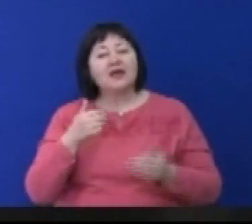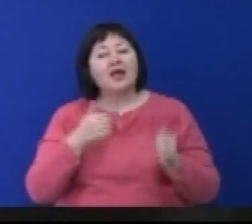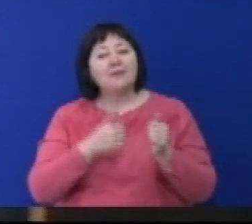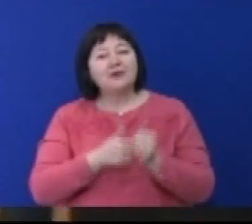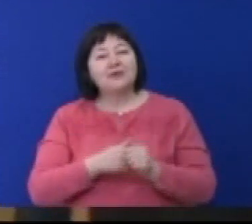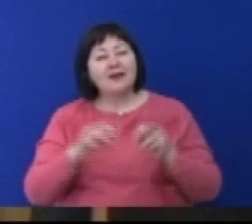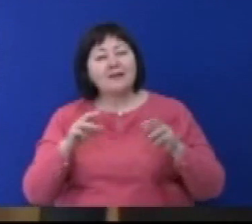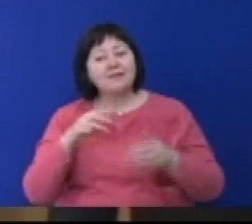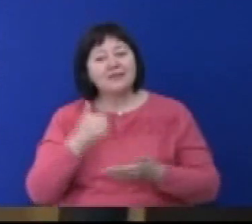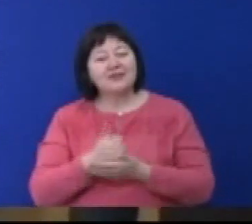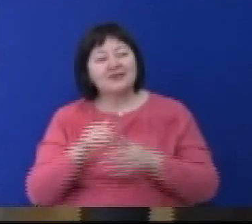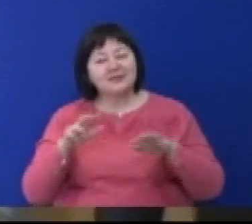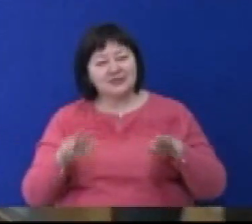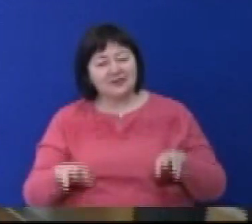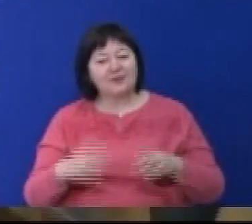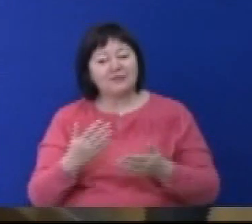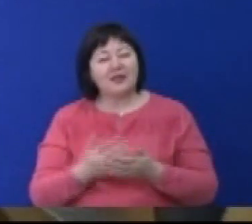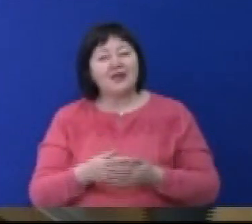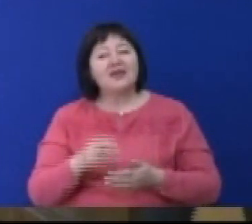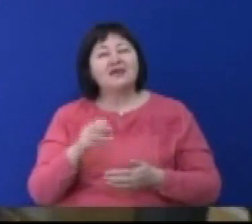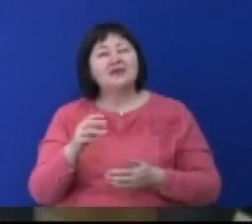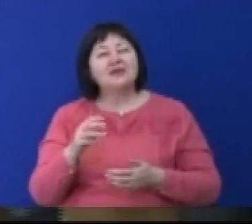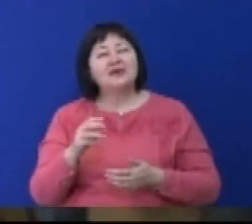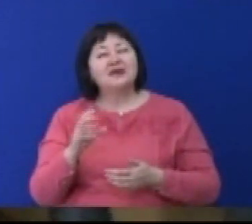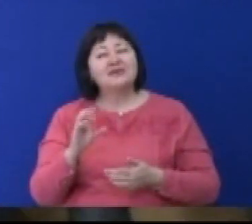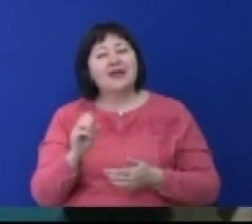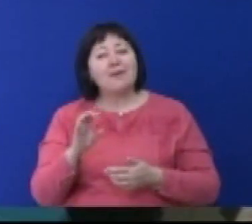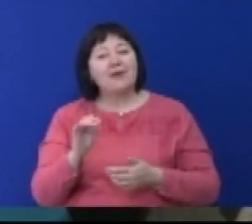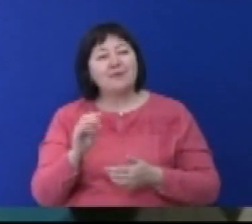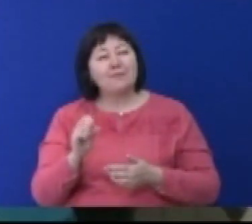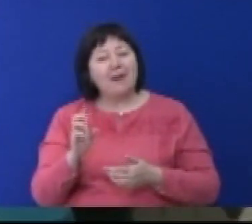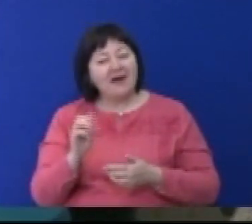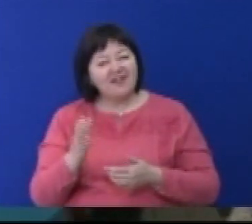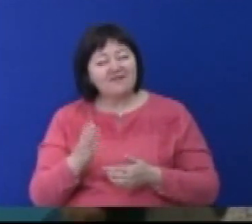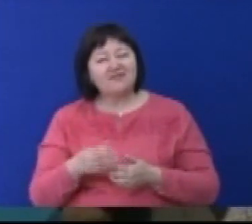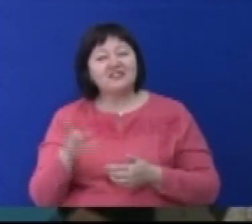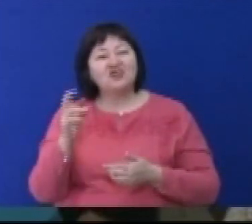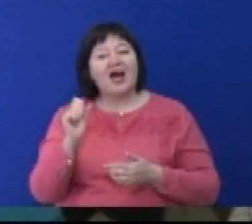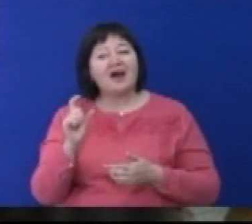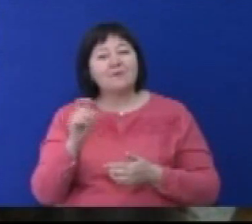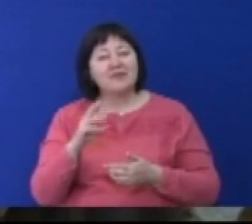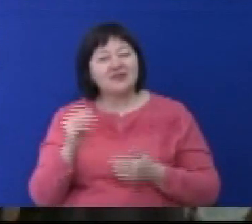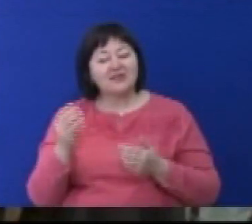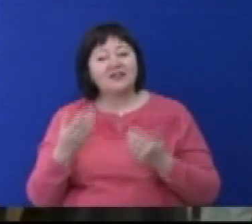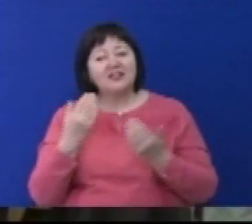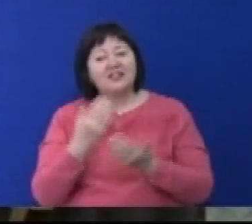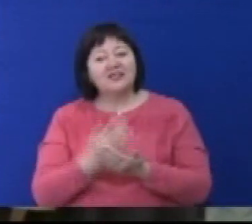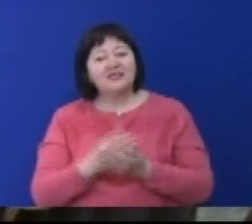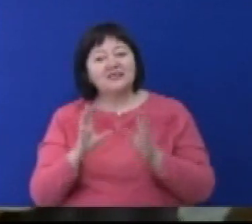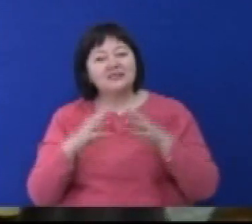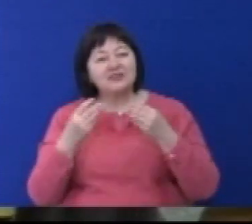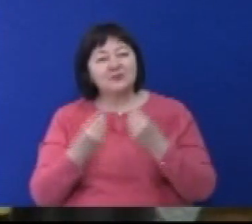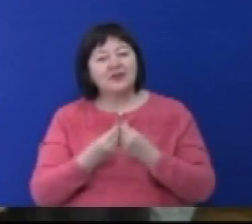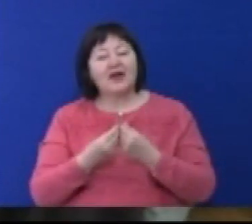премьер-министрдің орынбасары, еңбек және халықты әлеуметтік қорғау министрі, облыс әкімі Даниал Ахметовпен бірге 18 бала тәрбиелеп отырған Виктор мен